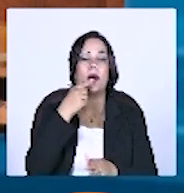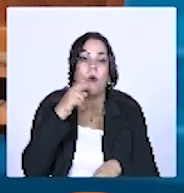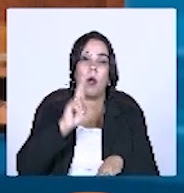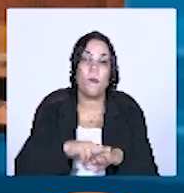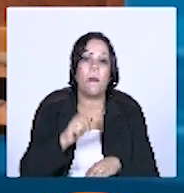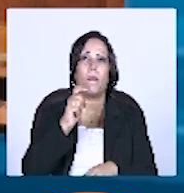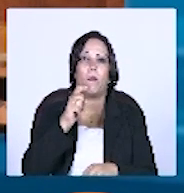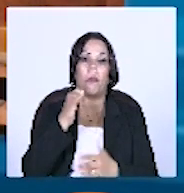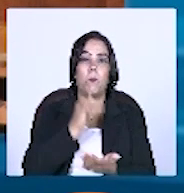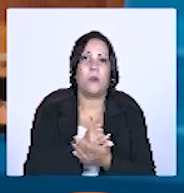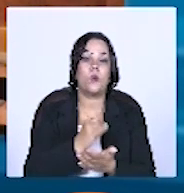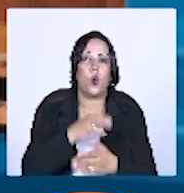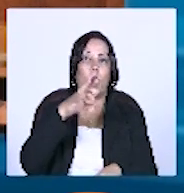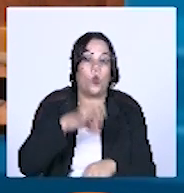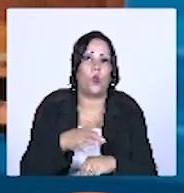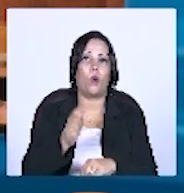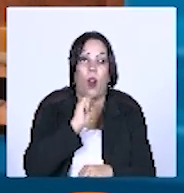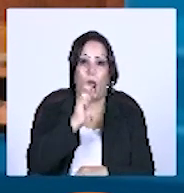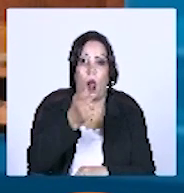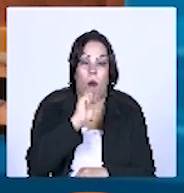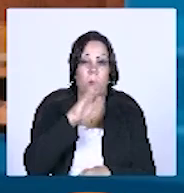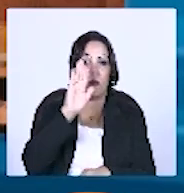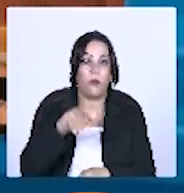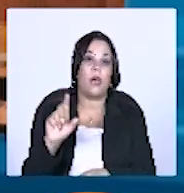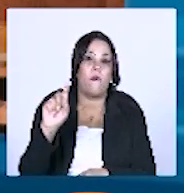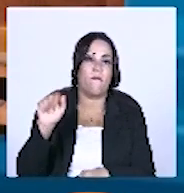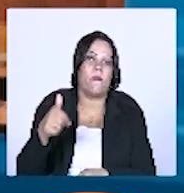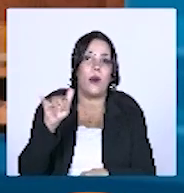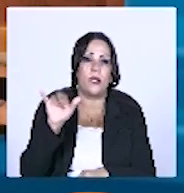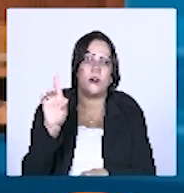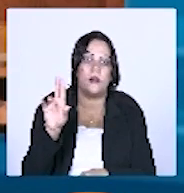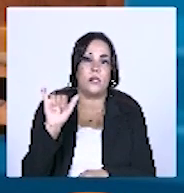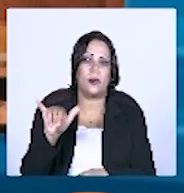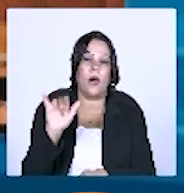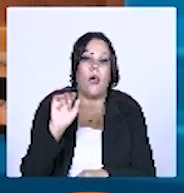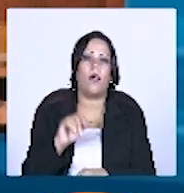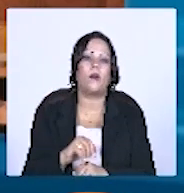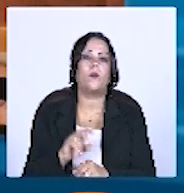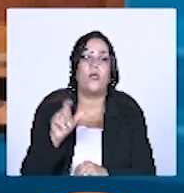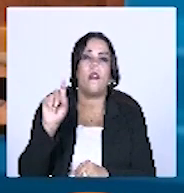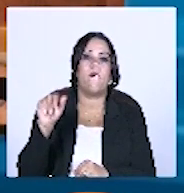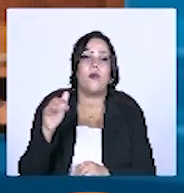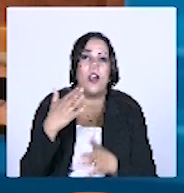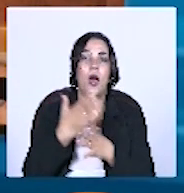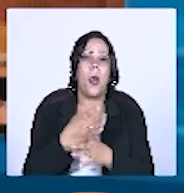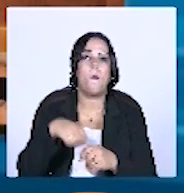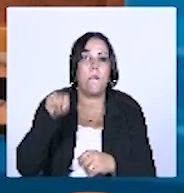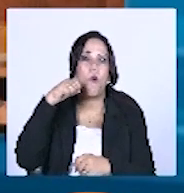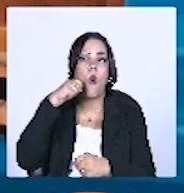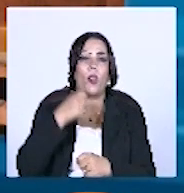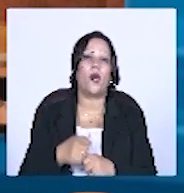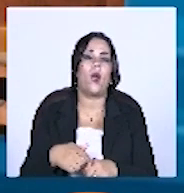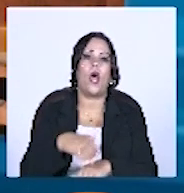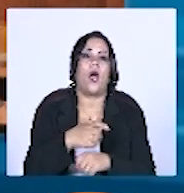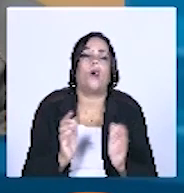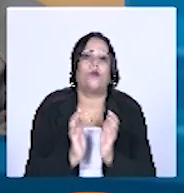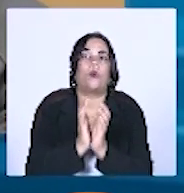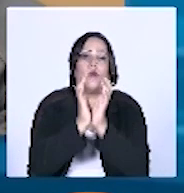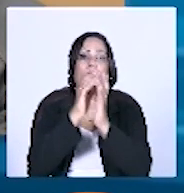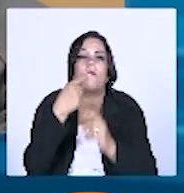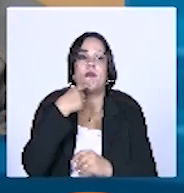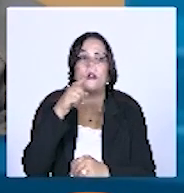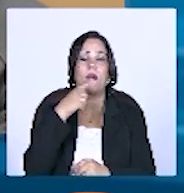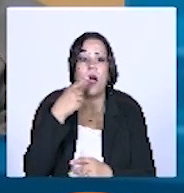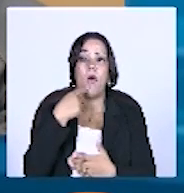ايضا دكتوره فايزه زايد مدير مديريه التضامن الاجتماعي بالاسكندريه وزي ما قلت